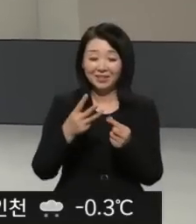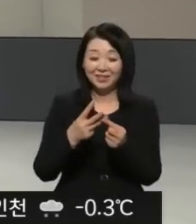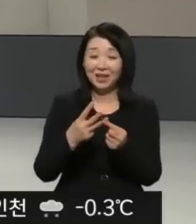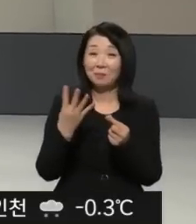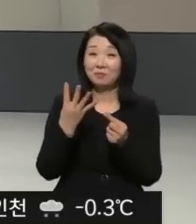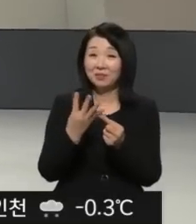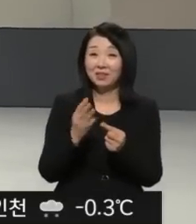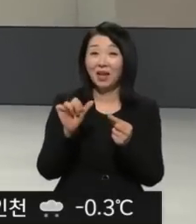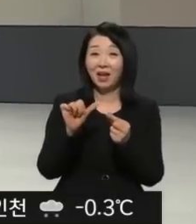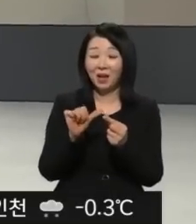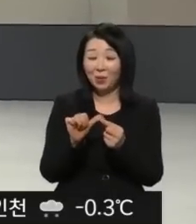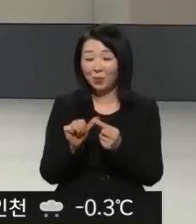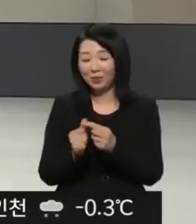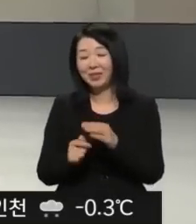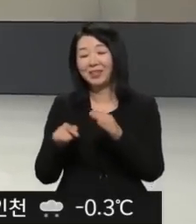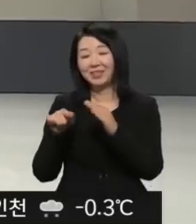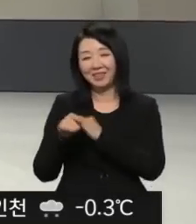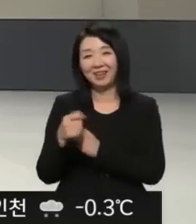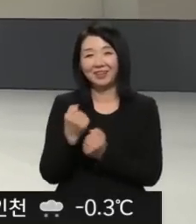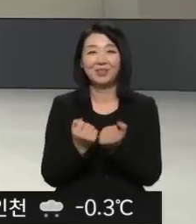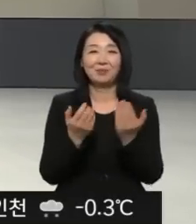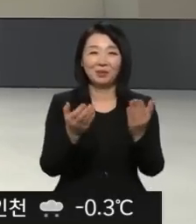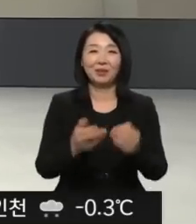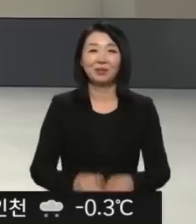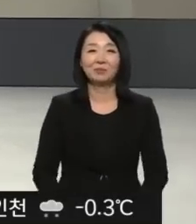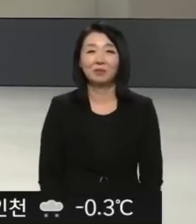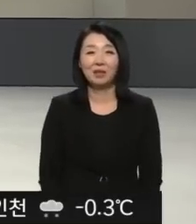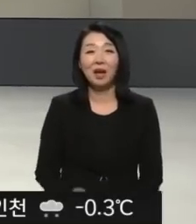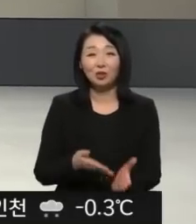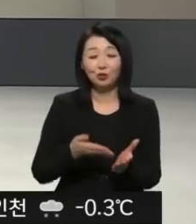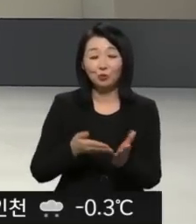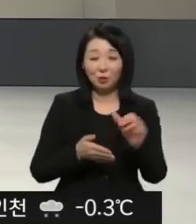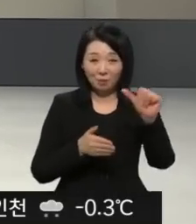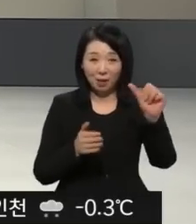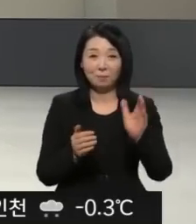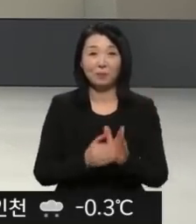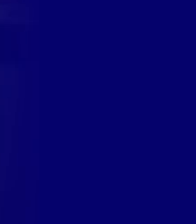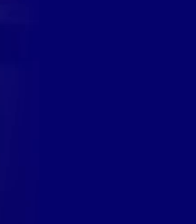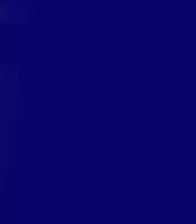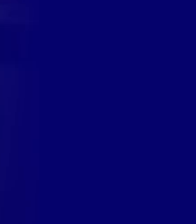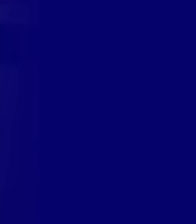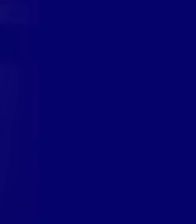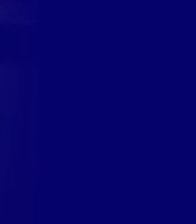3, 4부 픽은 오랜만에 들어가서 마저 전해드리도록 하겠습니다. 뉴스픽5였습니다.